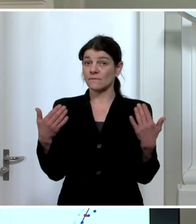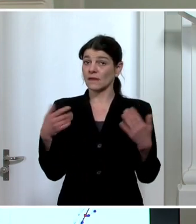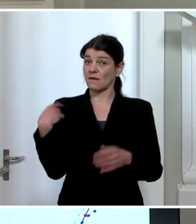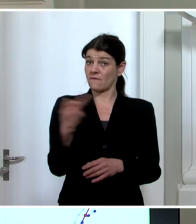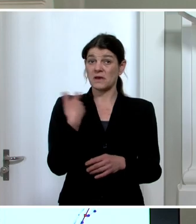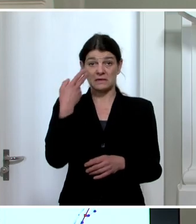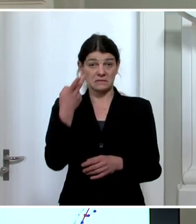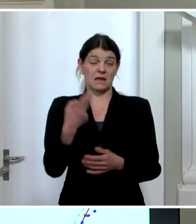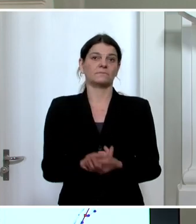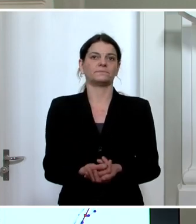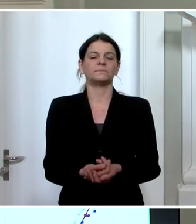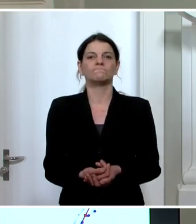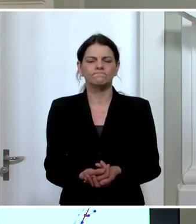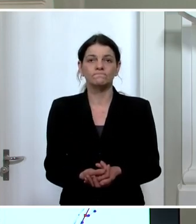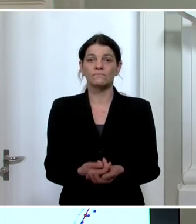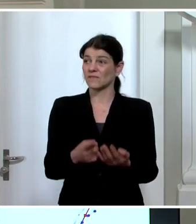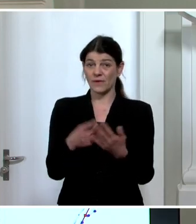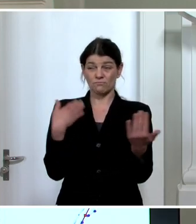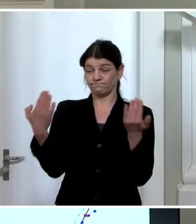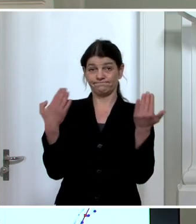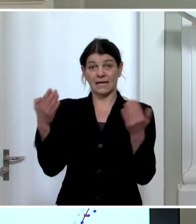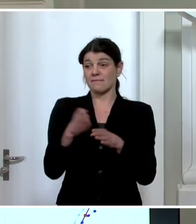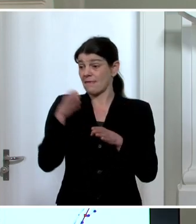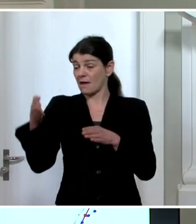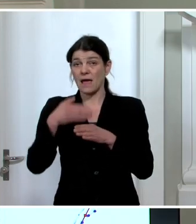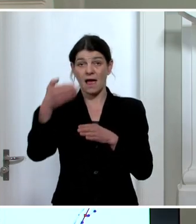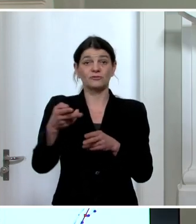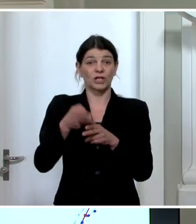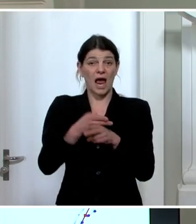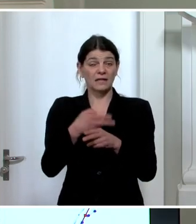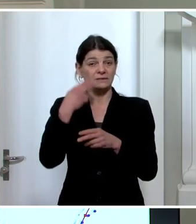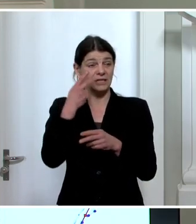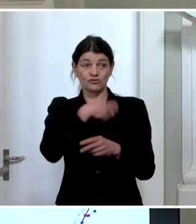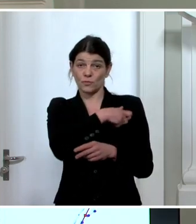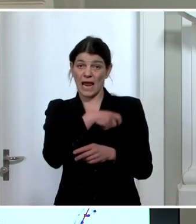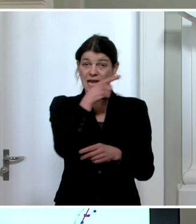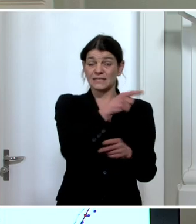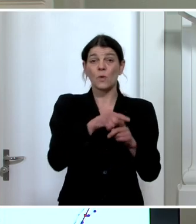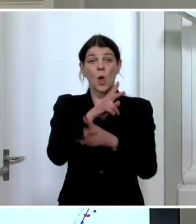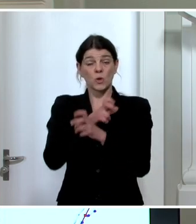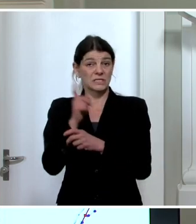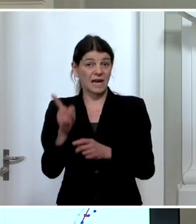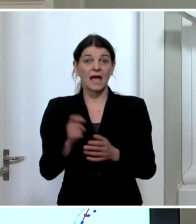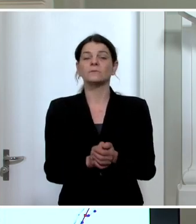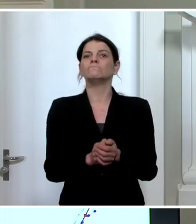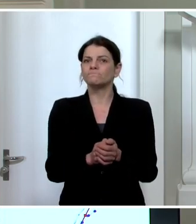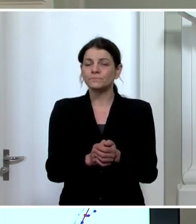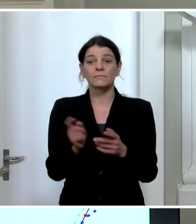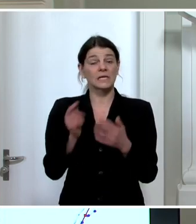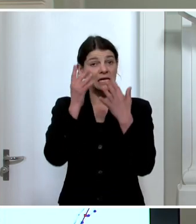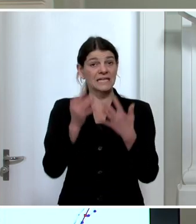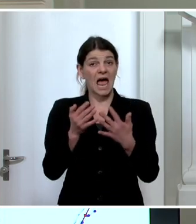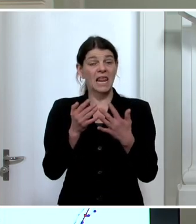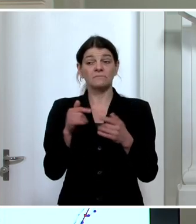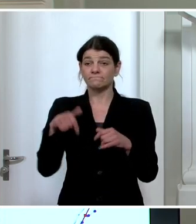sehen im Vergleich zu unseren Nachbarstaaten, Schweiz und Österreich, haben sich die Zahlen